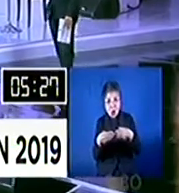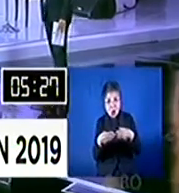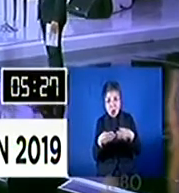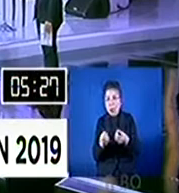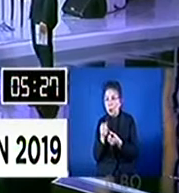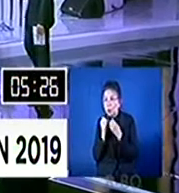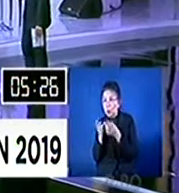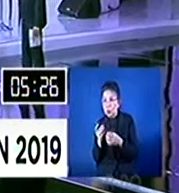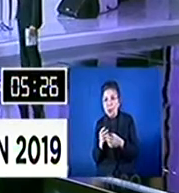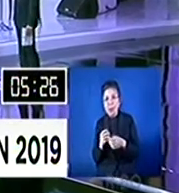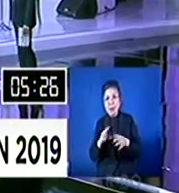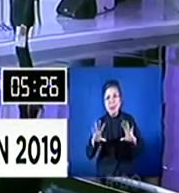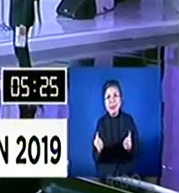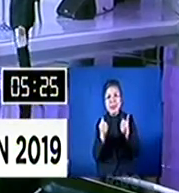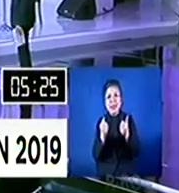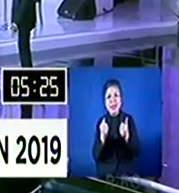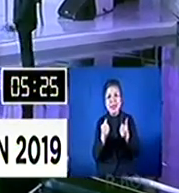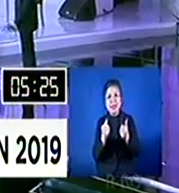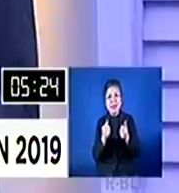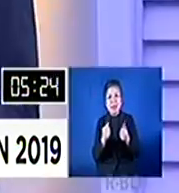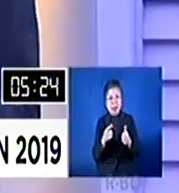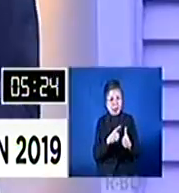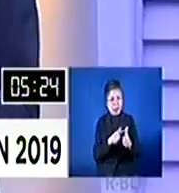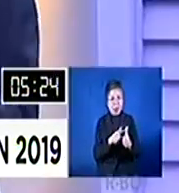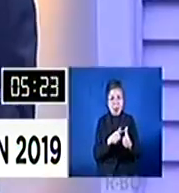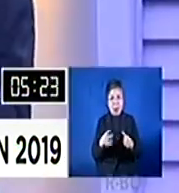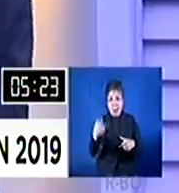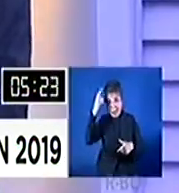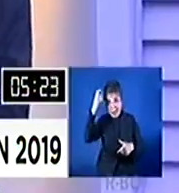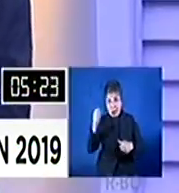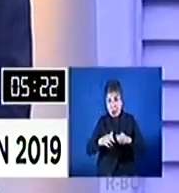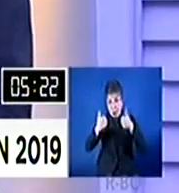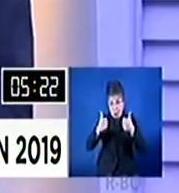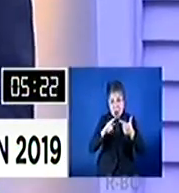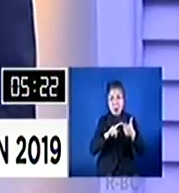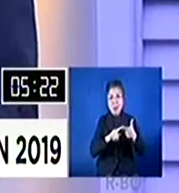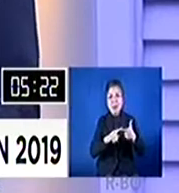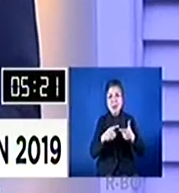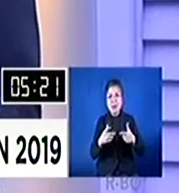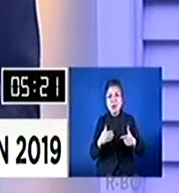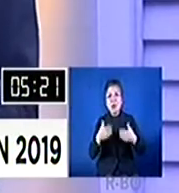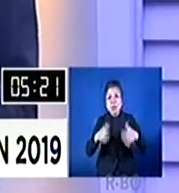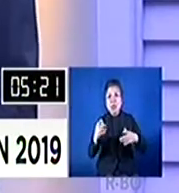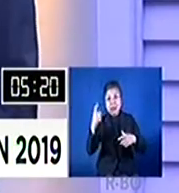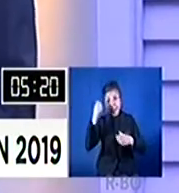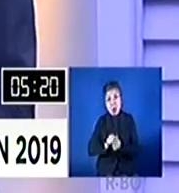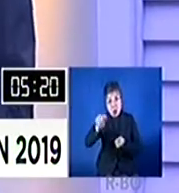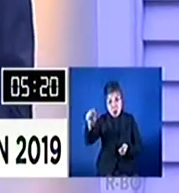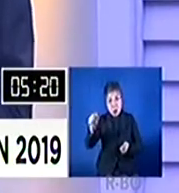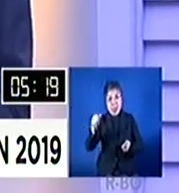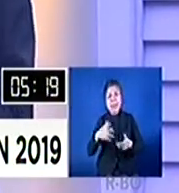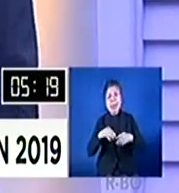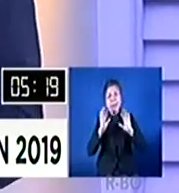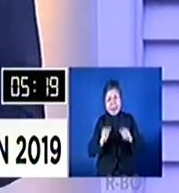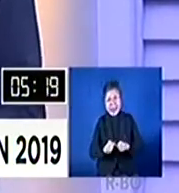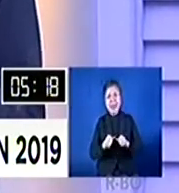didik memiliki kesempatan bukan hanya mendapatkan pendidikan yang berkualitas, tapi setelah mereka lulus